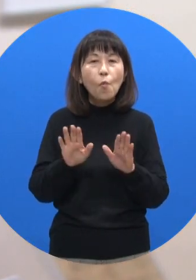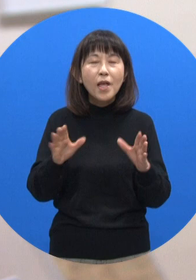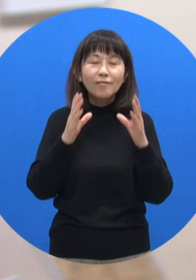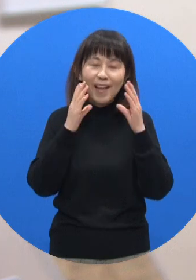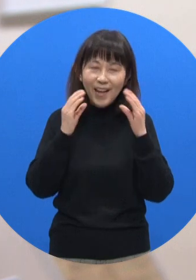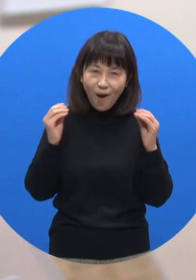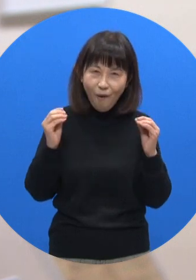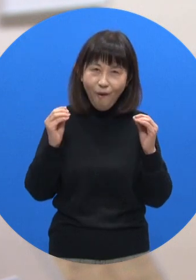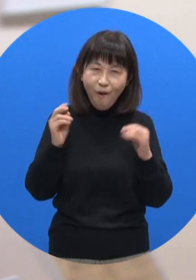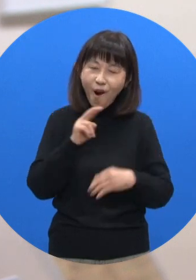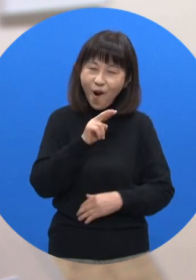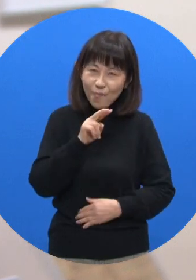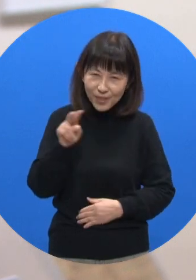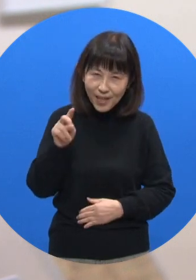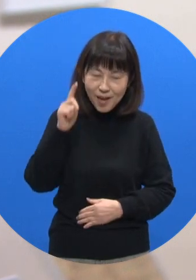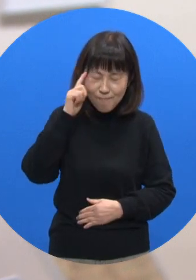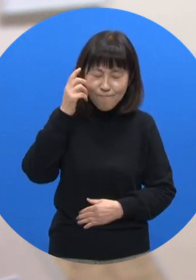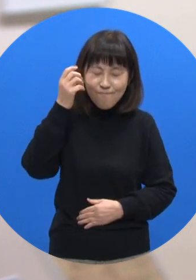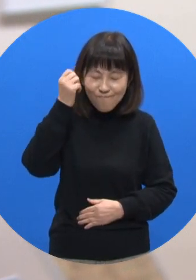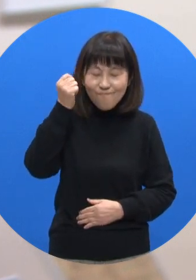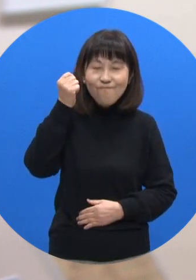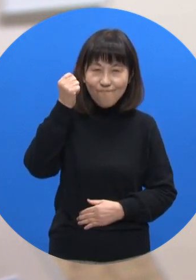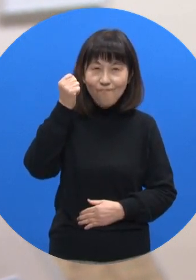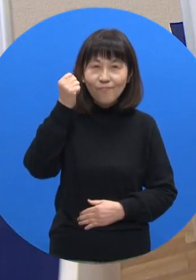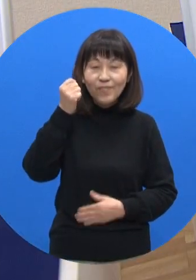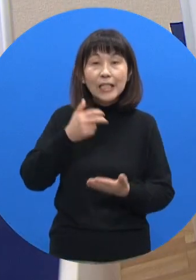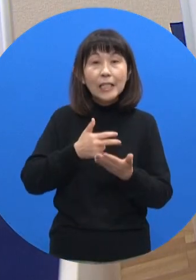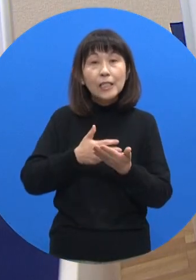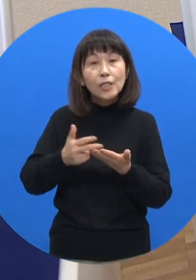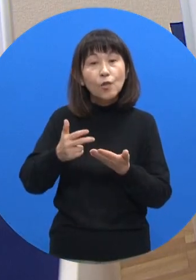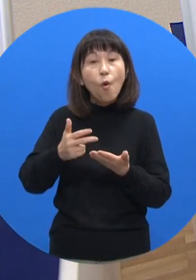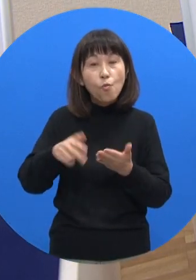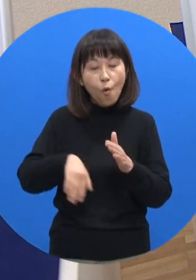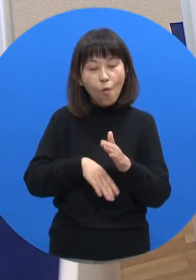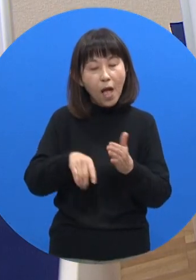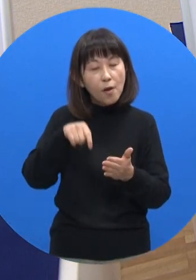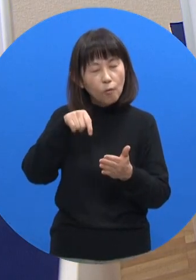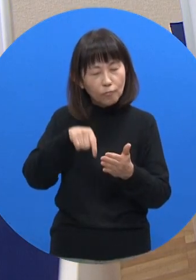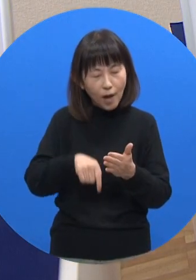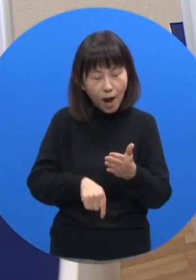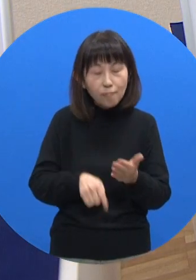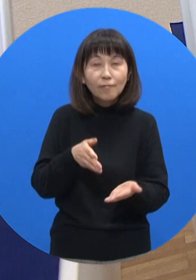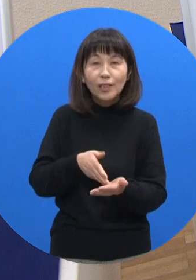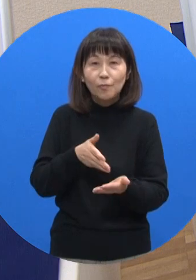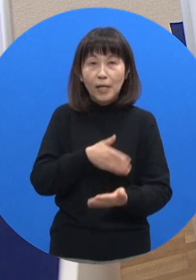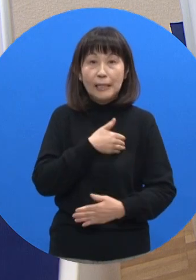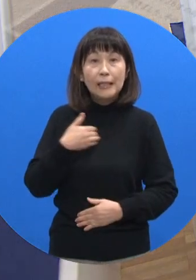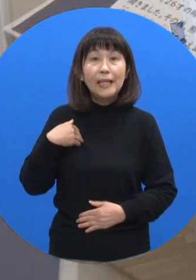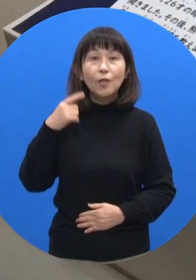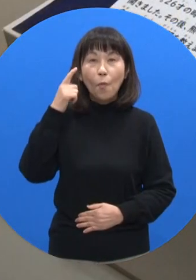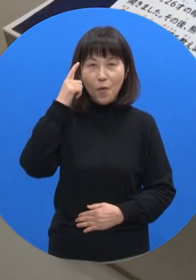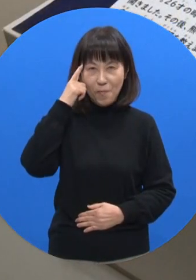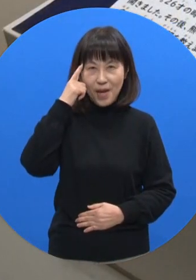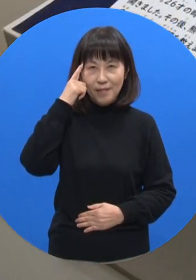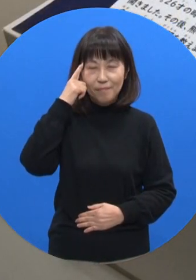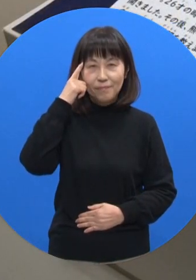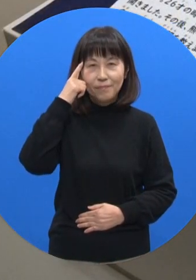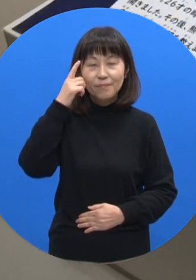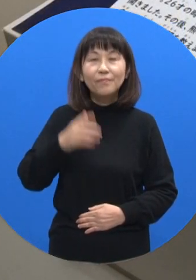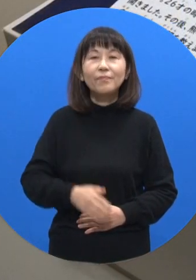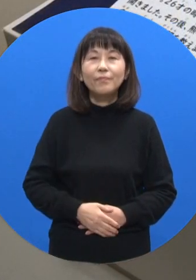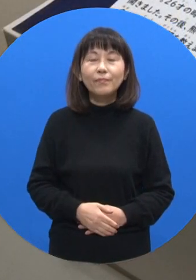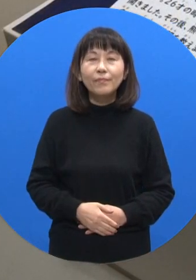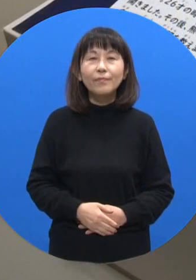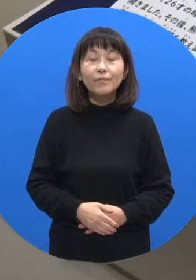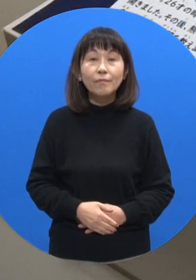やっぱ笑顔とかそういったものはすごく印象的に残っておりますし、資料もすごく深みがある説明の仕方ができていたんじゃないかなと思っております